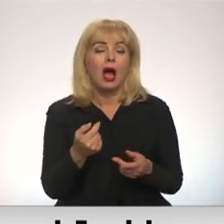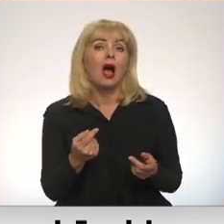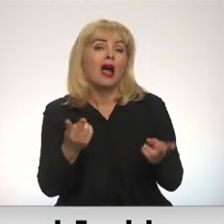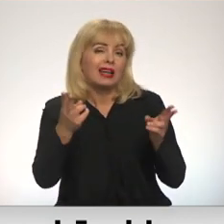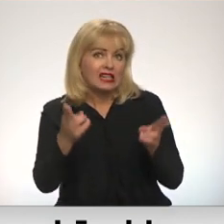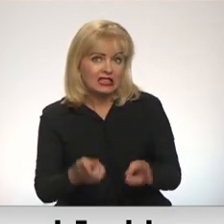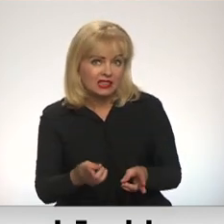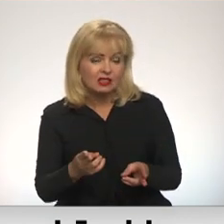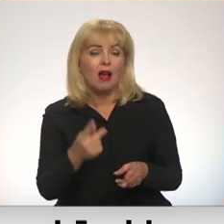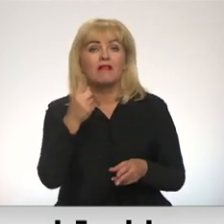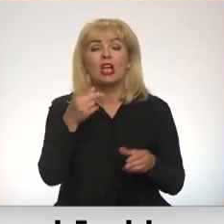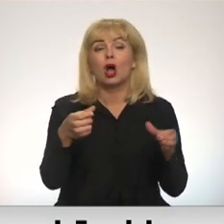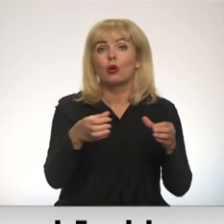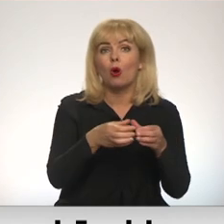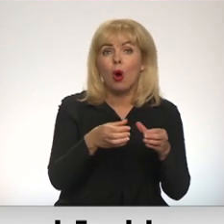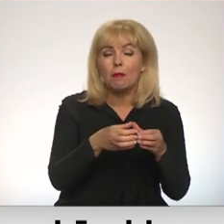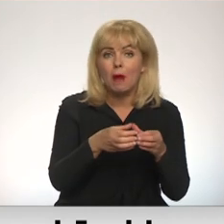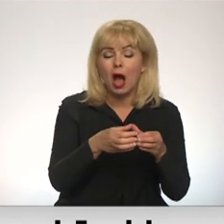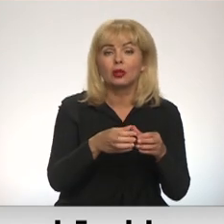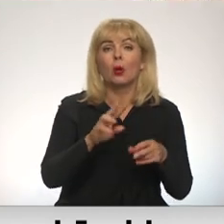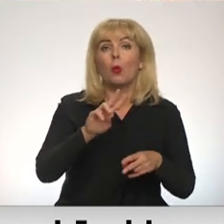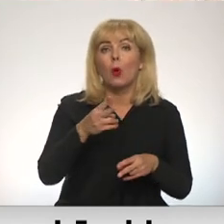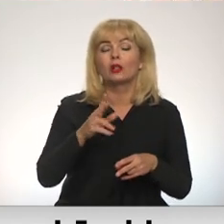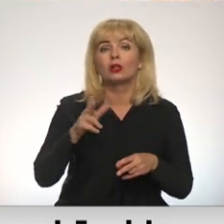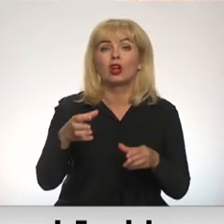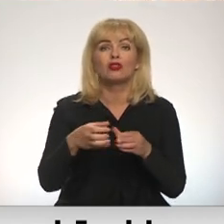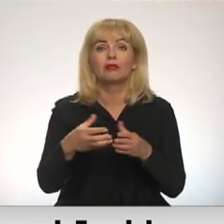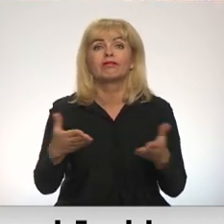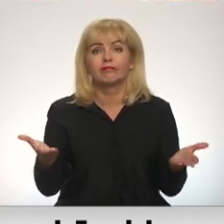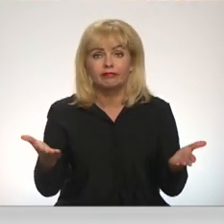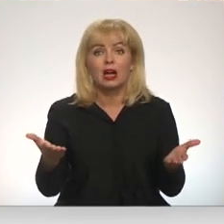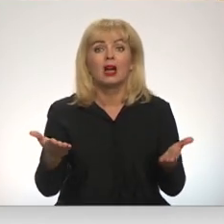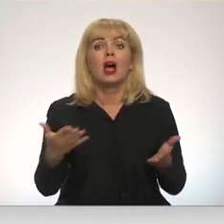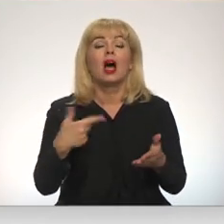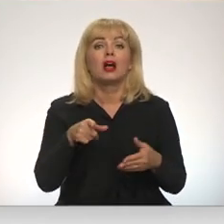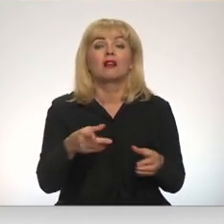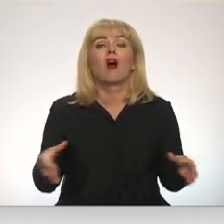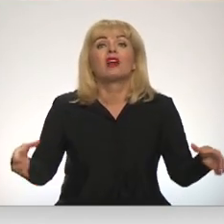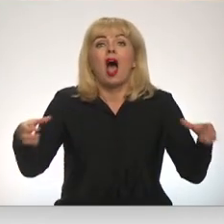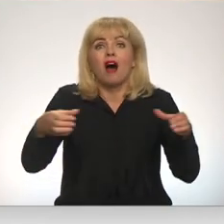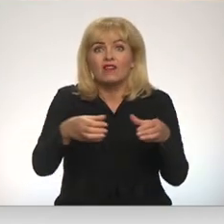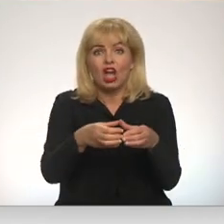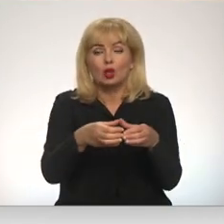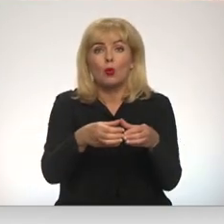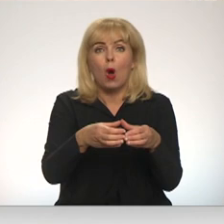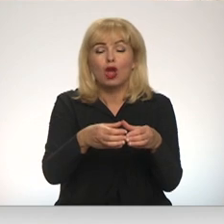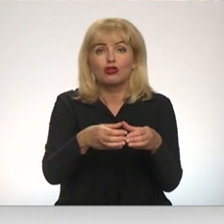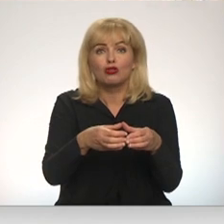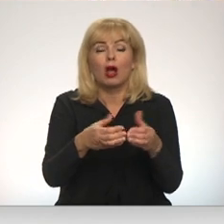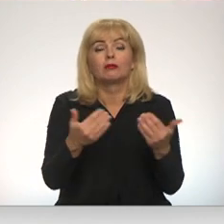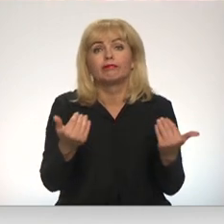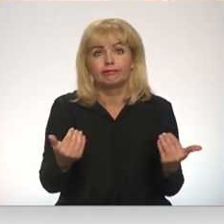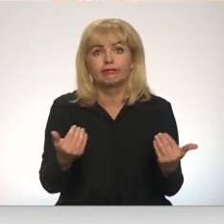viss ir lēnām. Tur viena komanda atrikta, otra komanda, trešā komanda. Sākās knapināšanās, un tad apvienoja tur komandas, apvienoja un